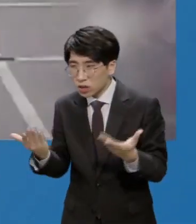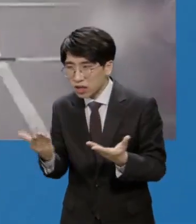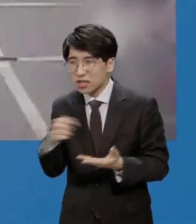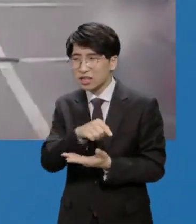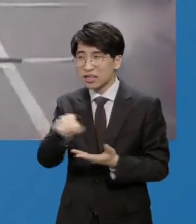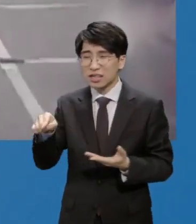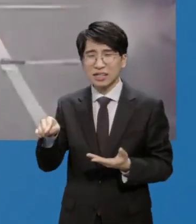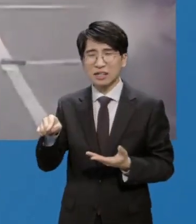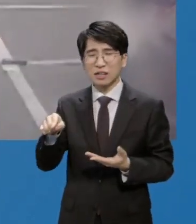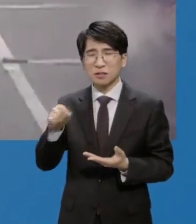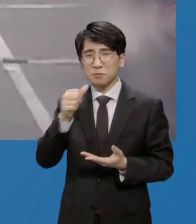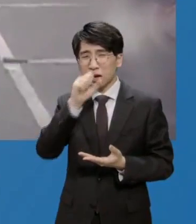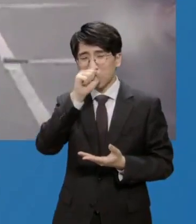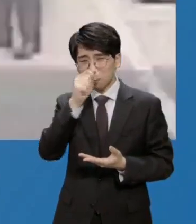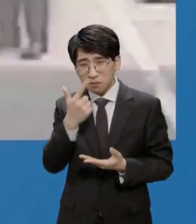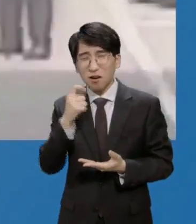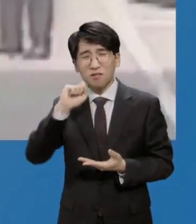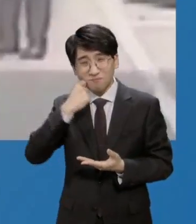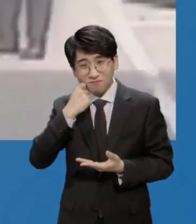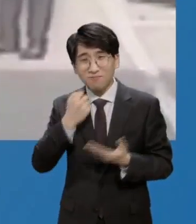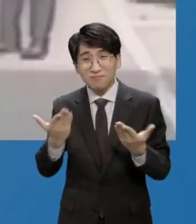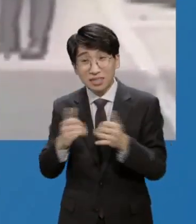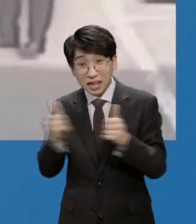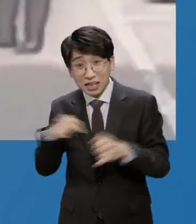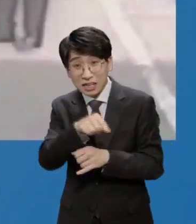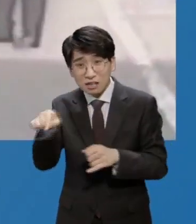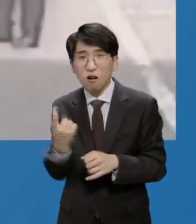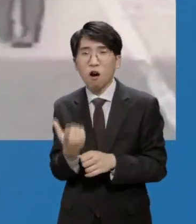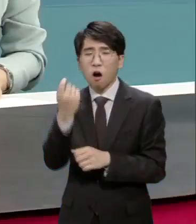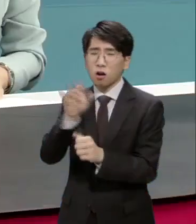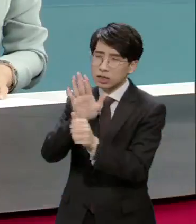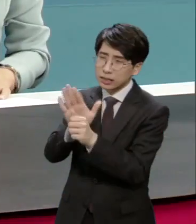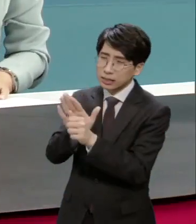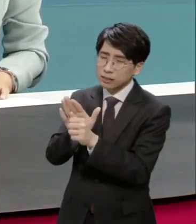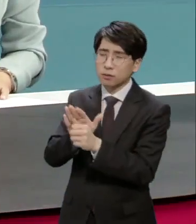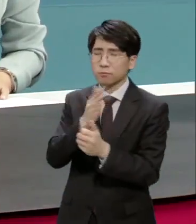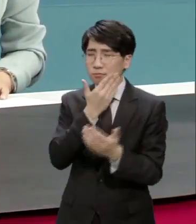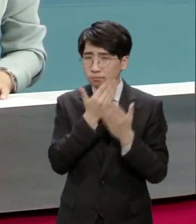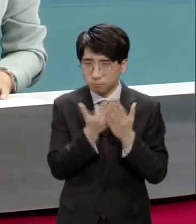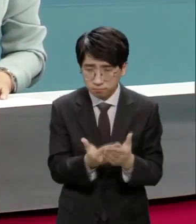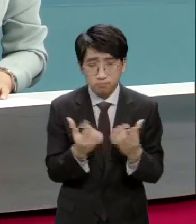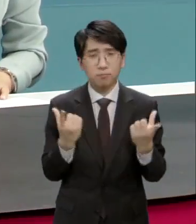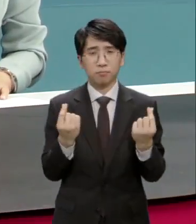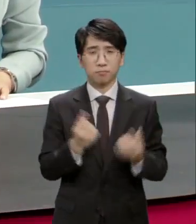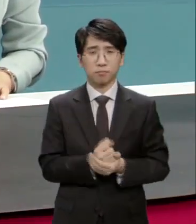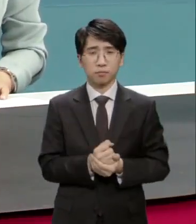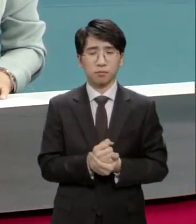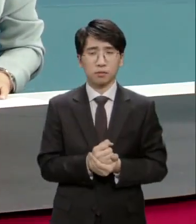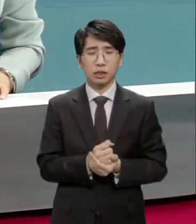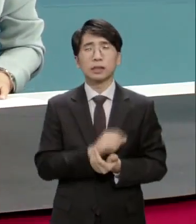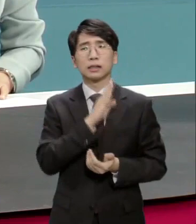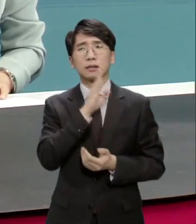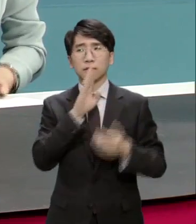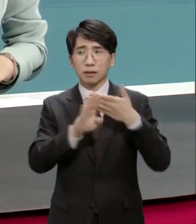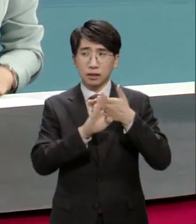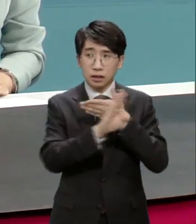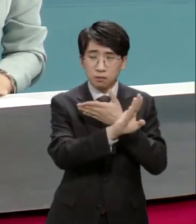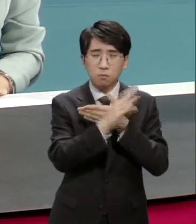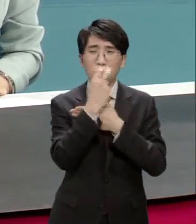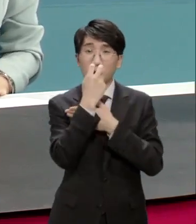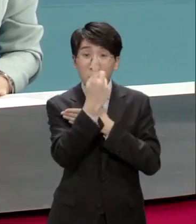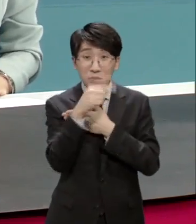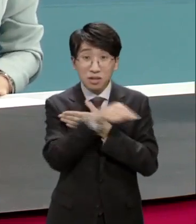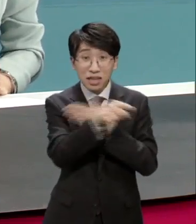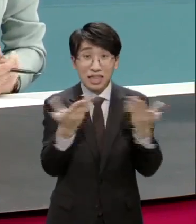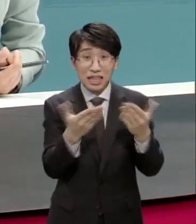만든다거나 이런 방안들이 좀 필요한 때인 네. 것 같습니다. 이번 사건을 계기로 앞으로 이 경비노동자들과 대면할 수 있는 시간적 여유 더 길어지실